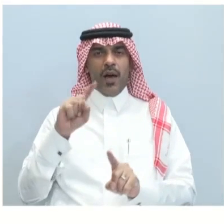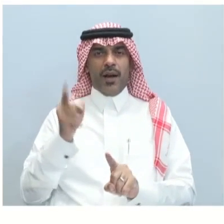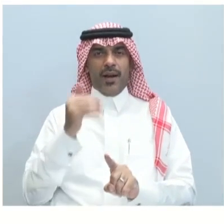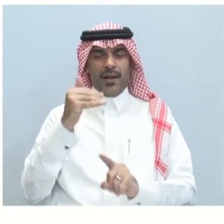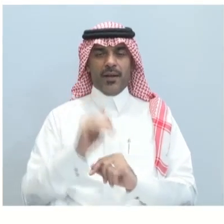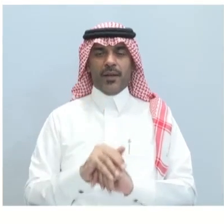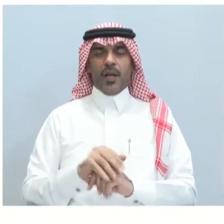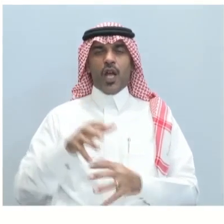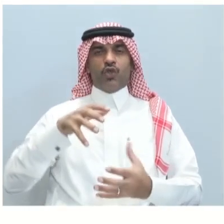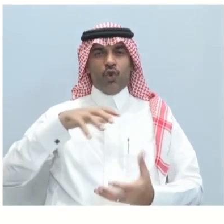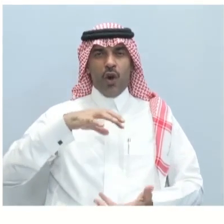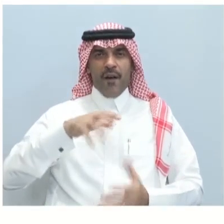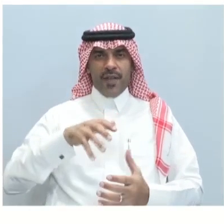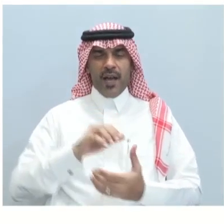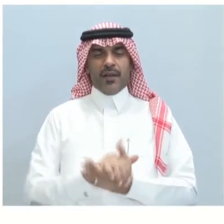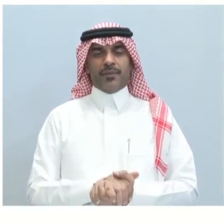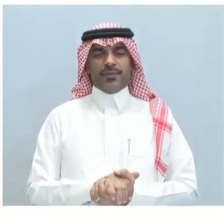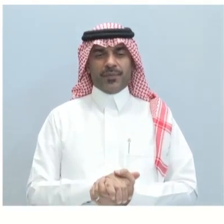بدراستها الجغرافي